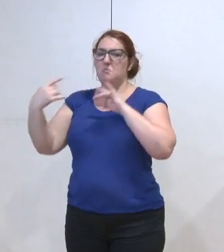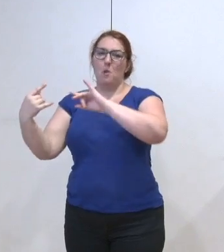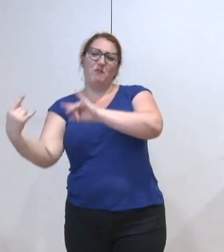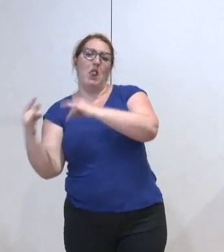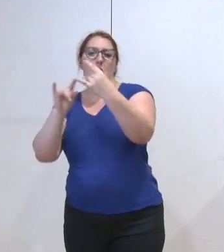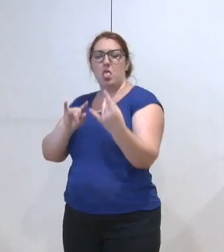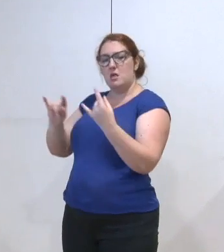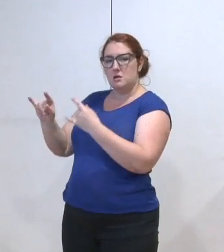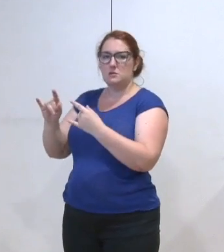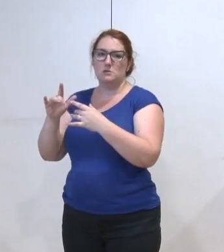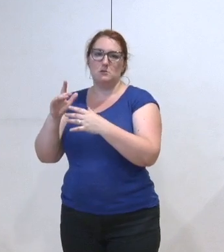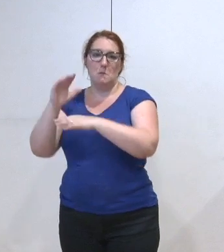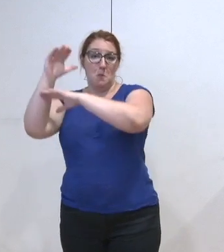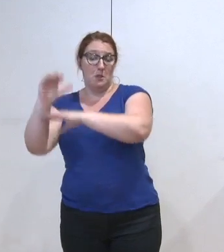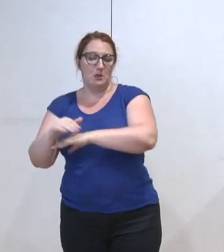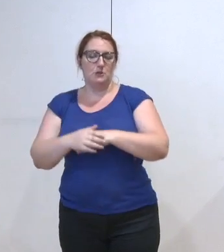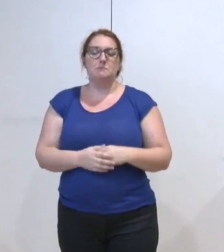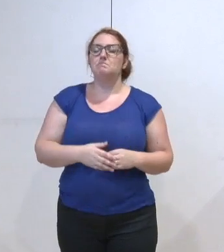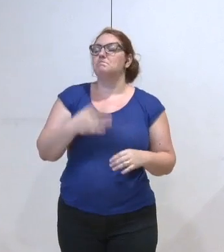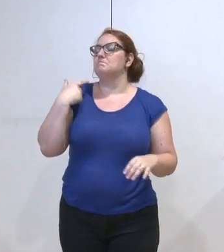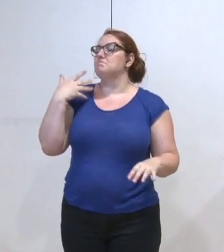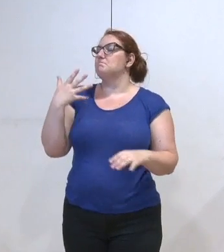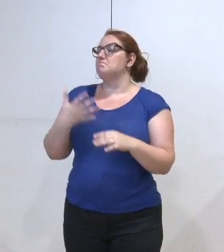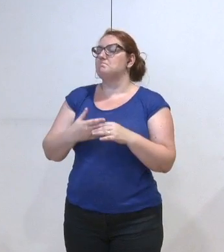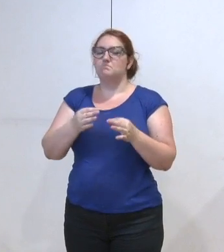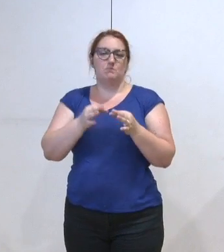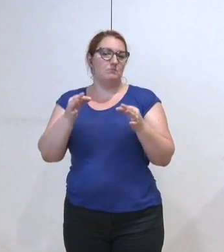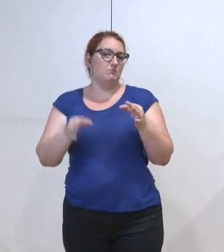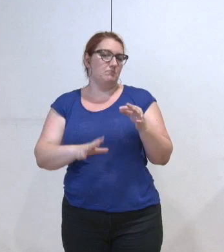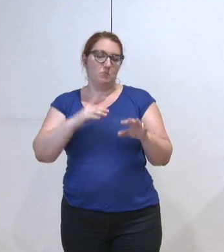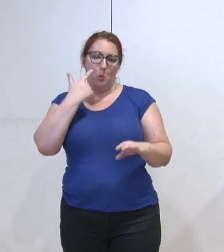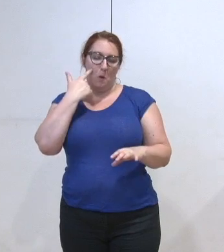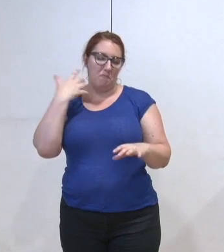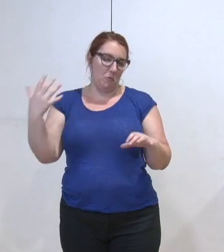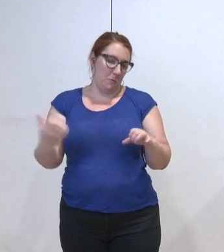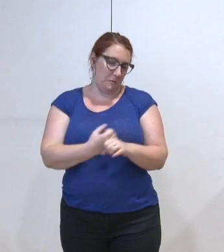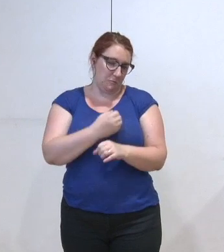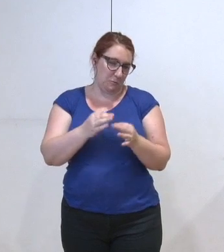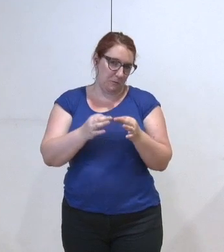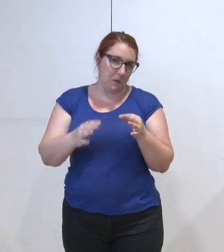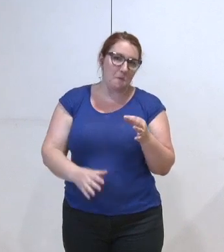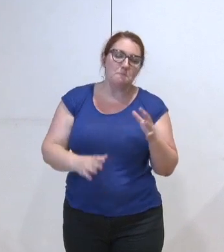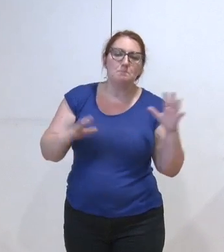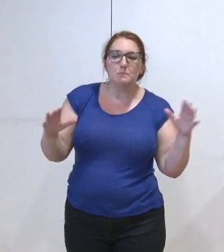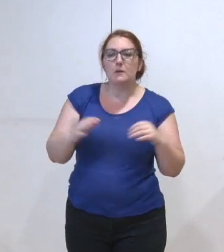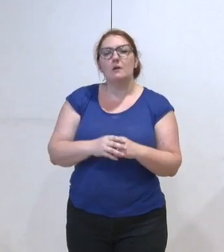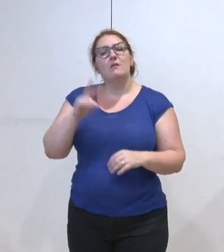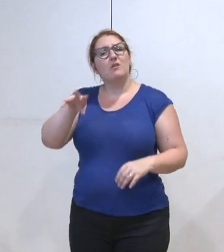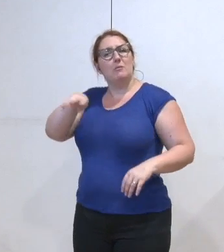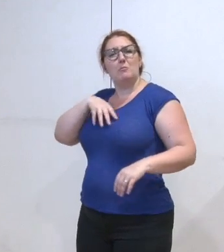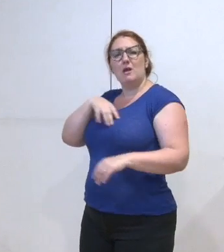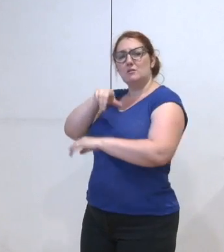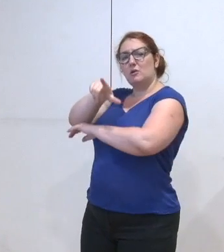été fait je ne connais pas bien mîre le guludec